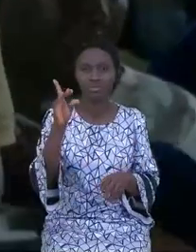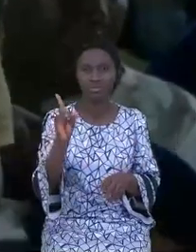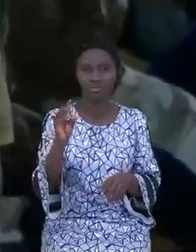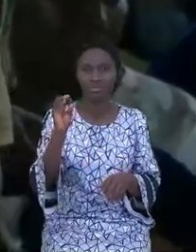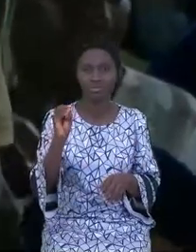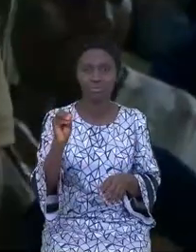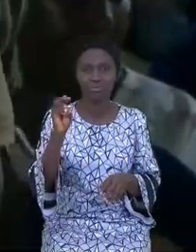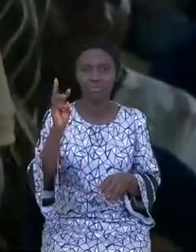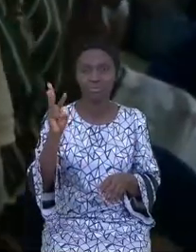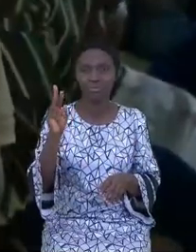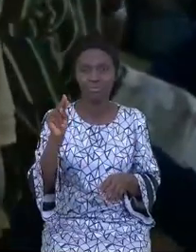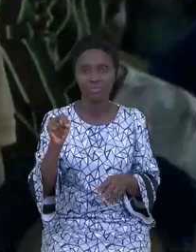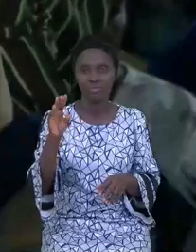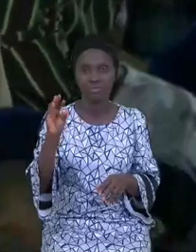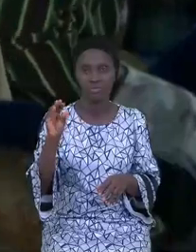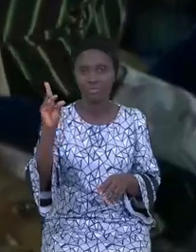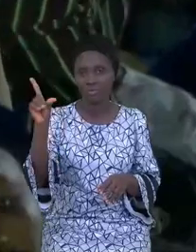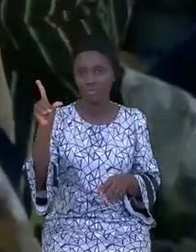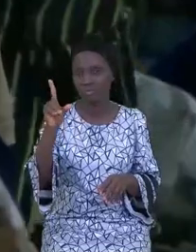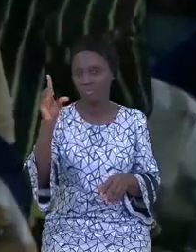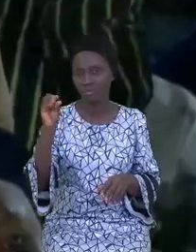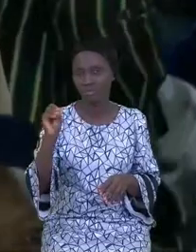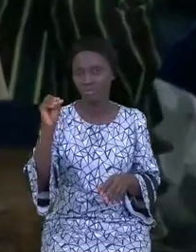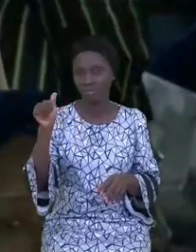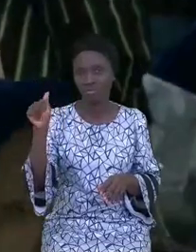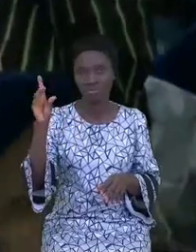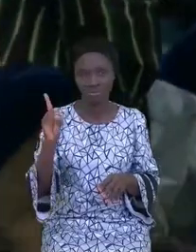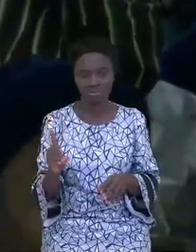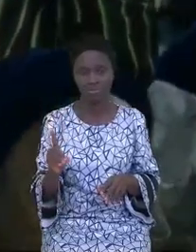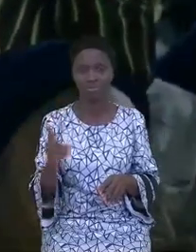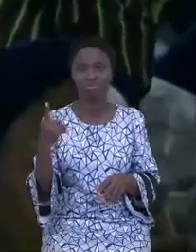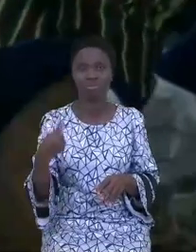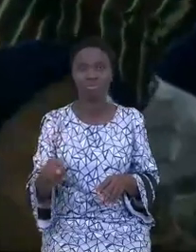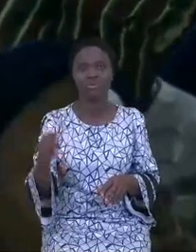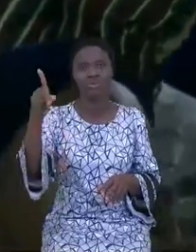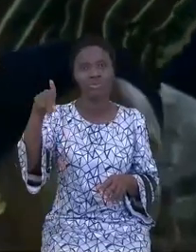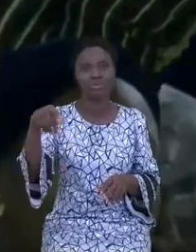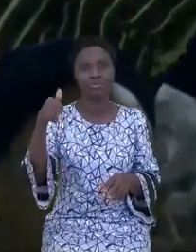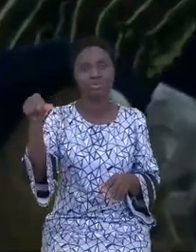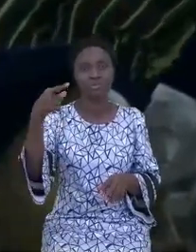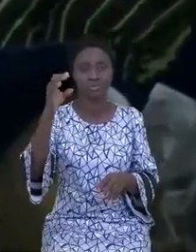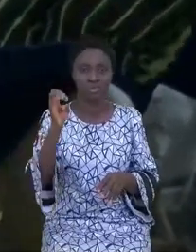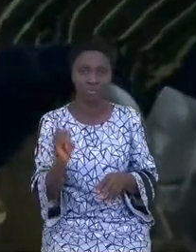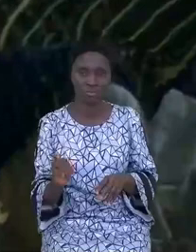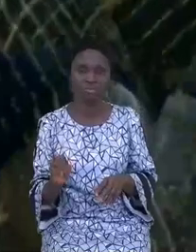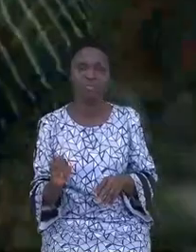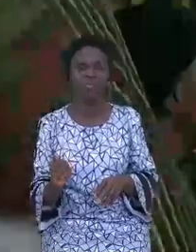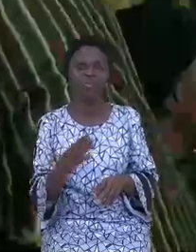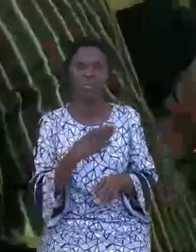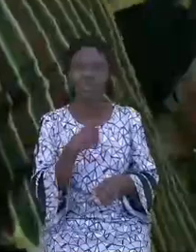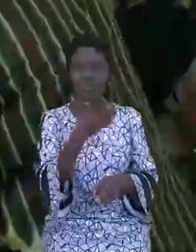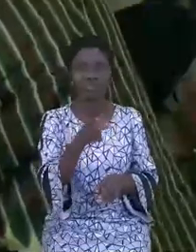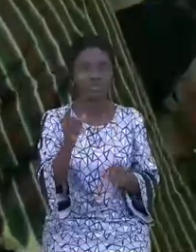il y a en ligne sur votre écran un lien. Cliquez-le. Il y a un formulaire qui va s'afficher.